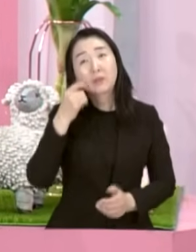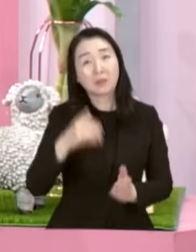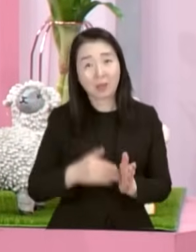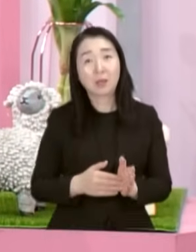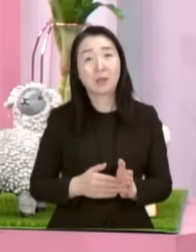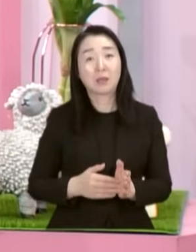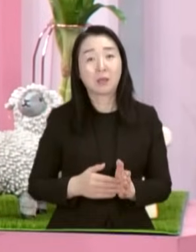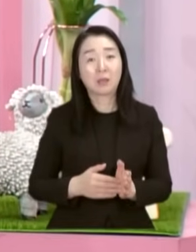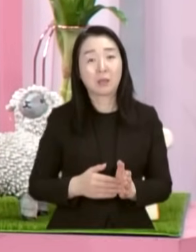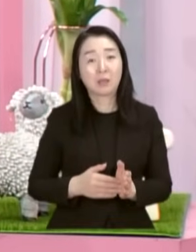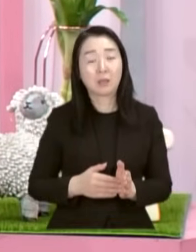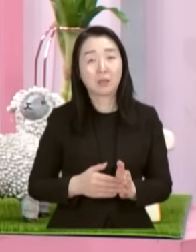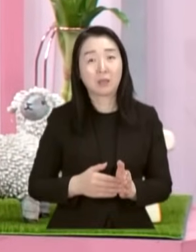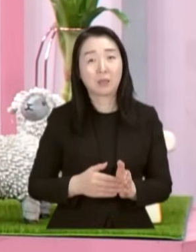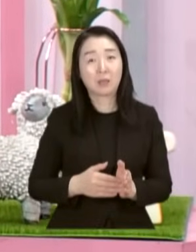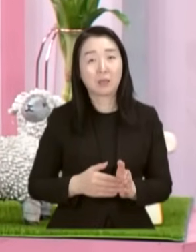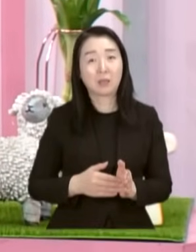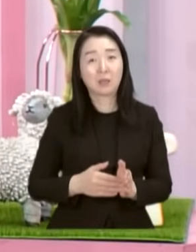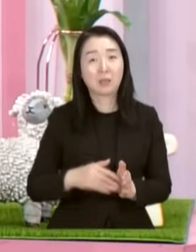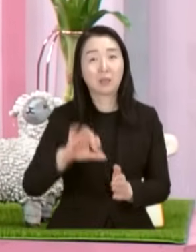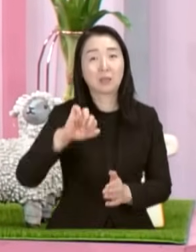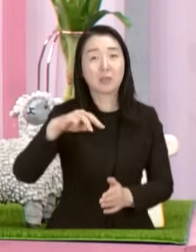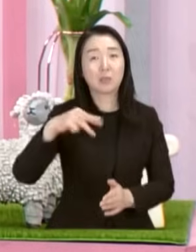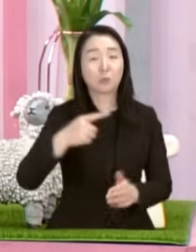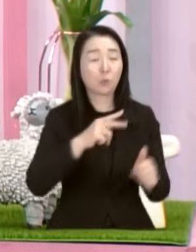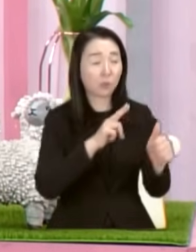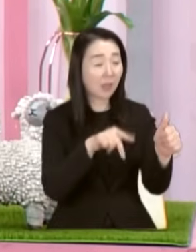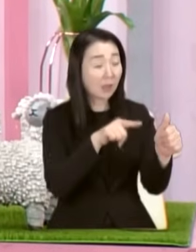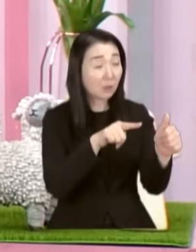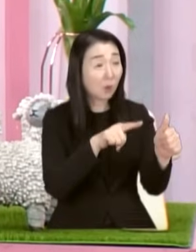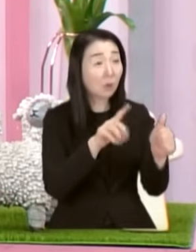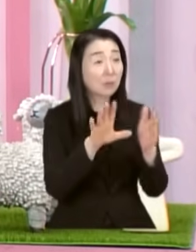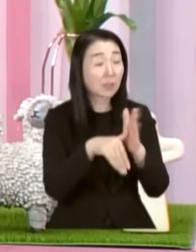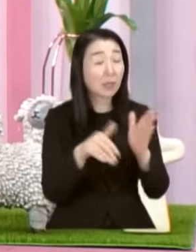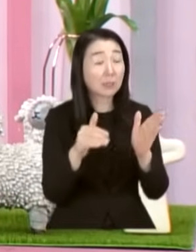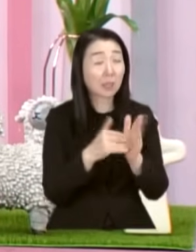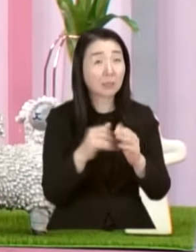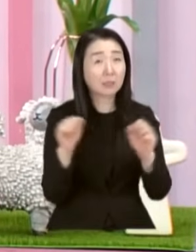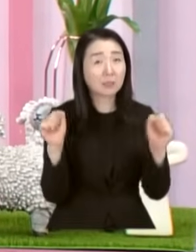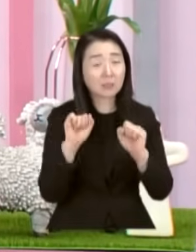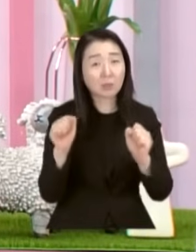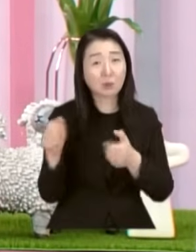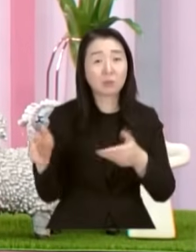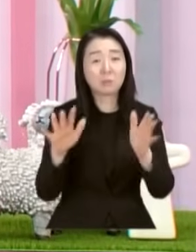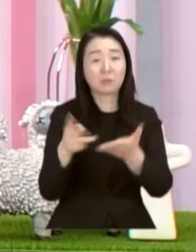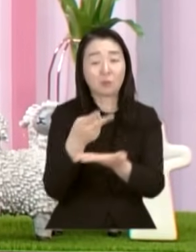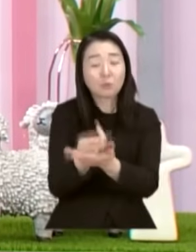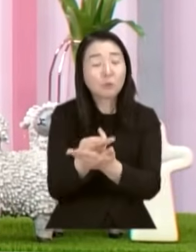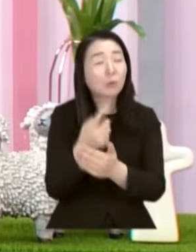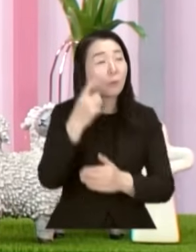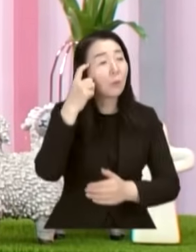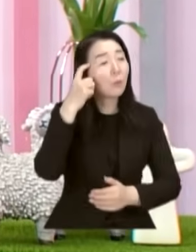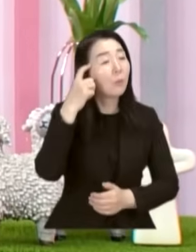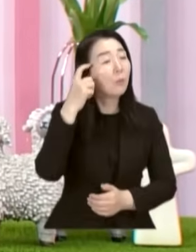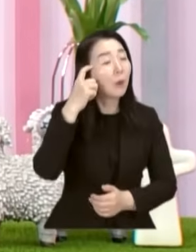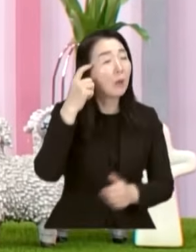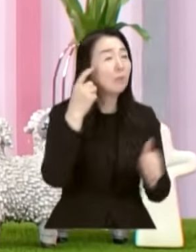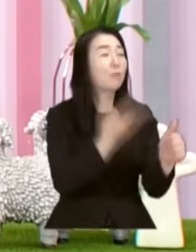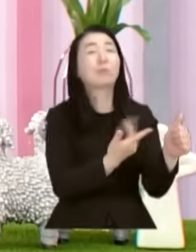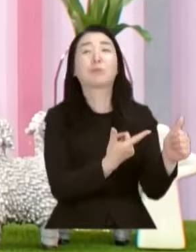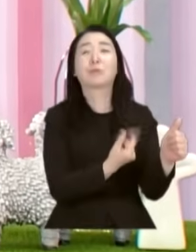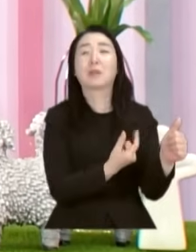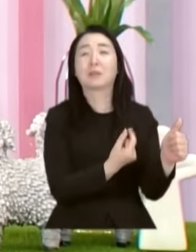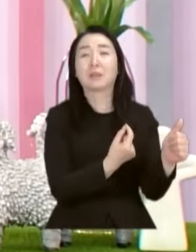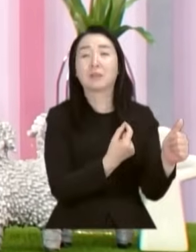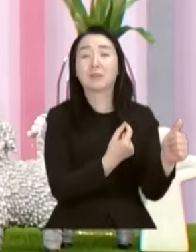못했다. 일도야. 너는 어느 때까지 나를 이 차가운 길바닥에 눕혀놓을 셈이냐